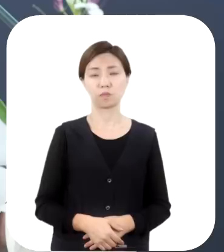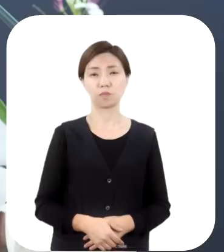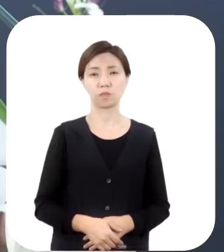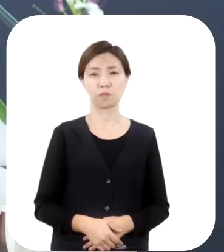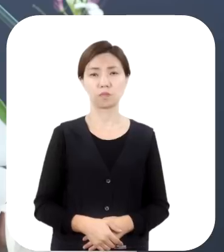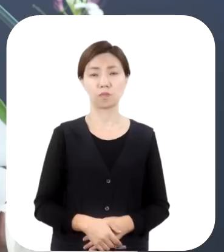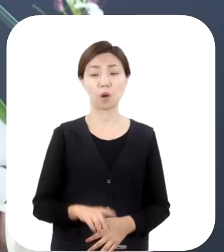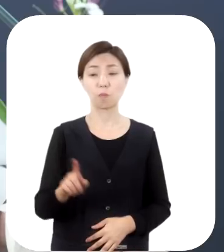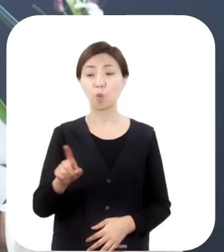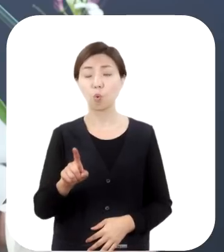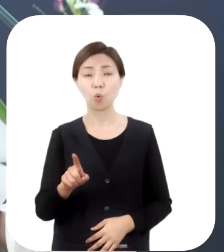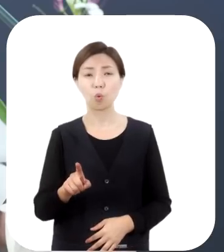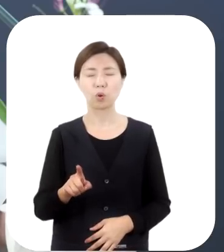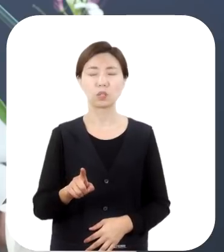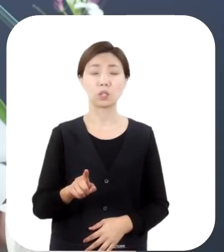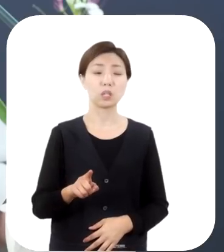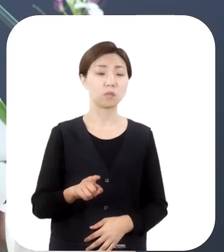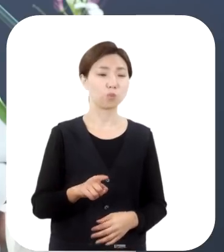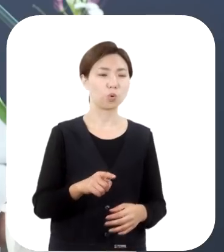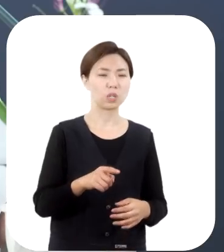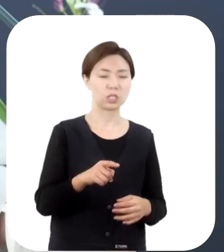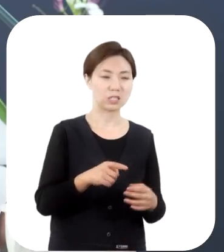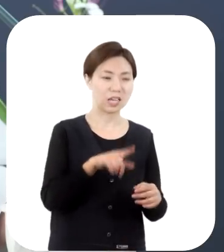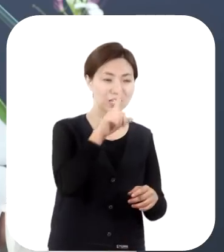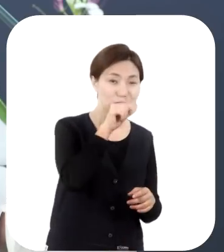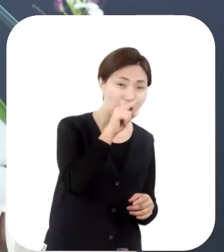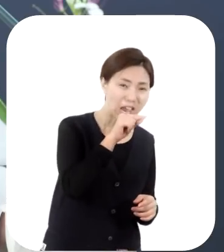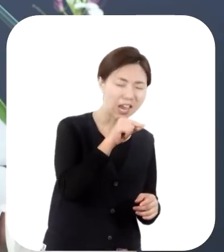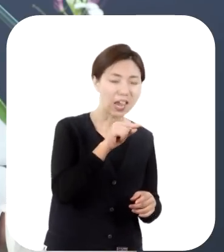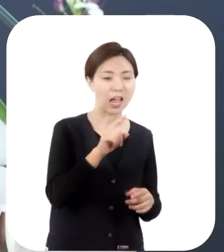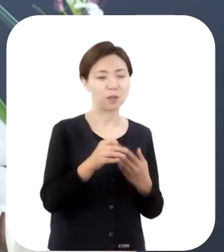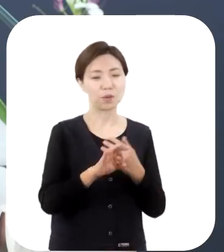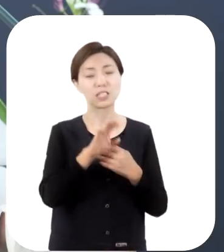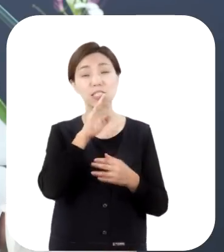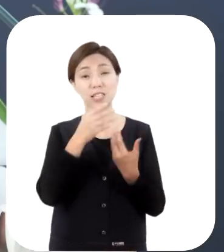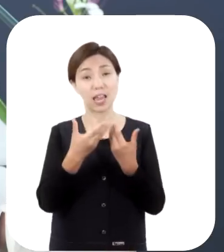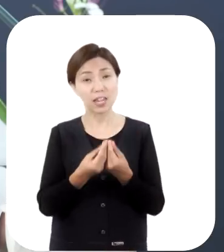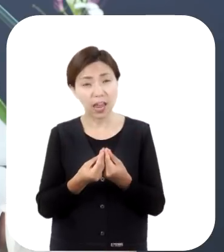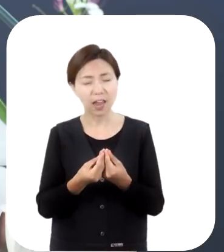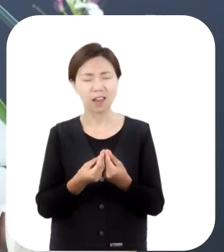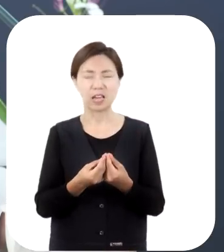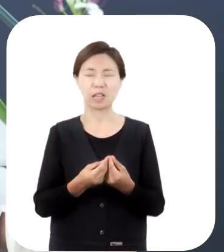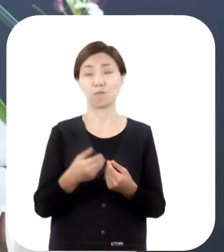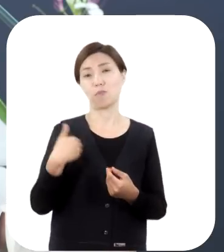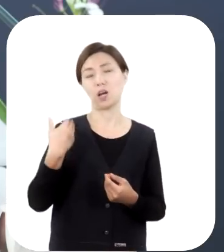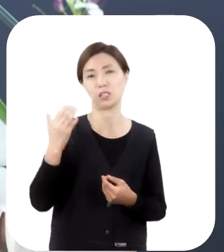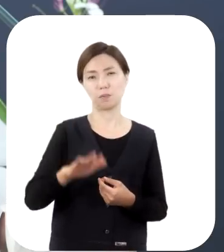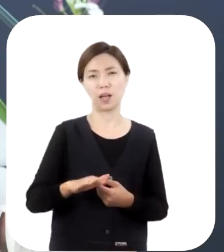어느 쪽이든 이것은 강자가 약자를